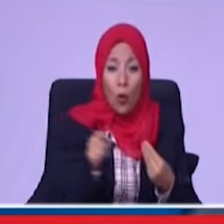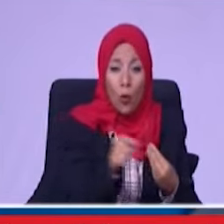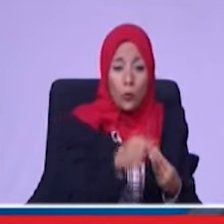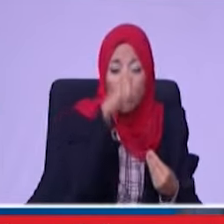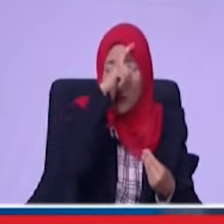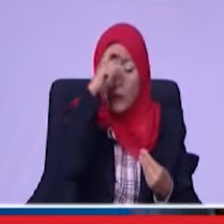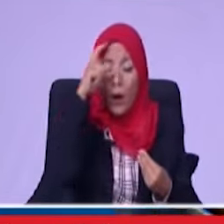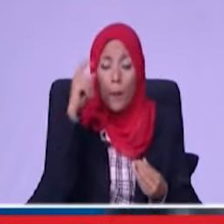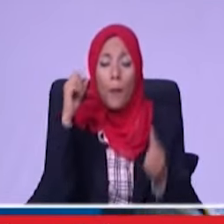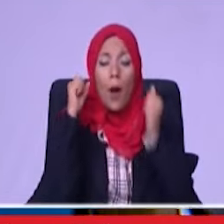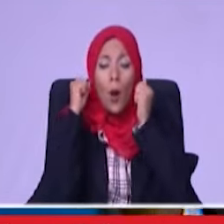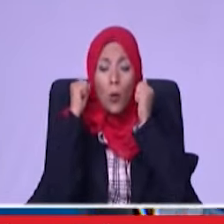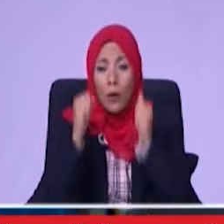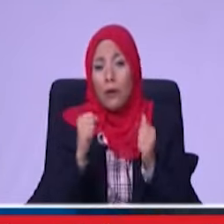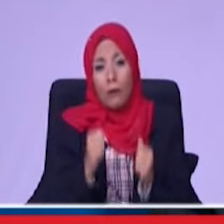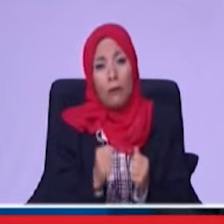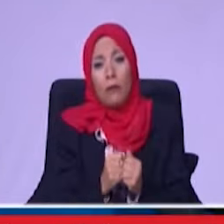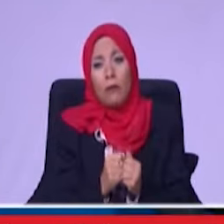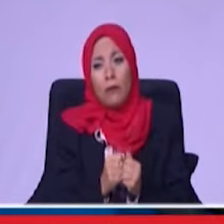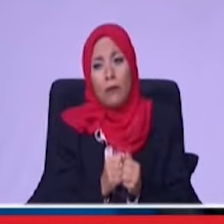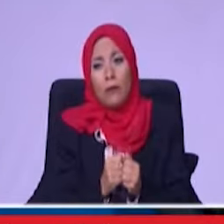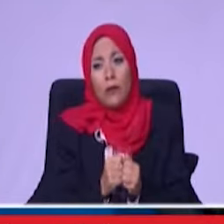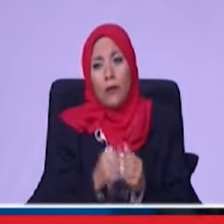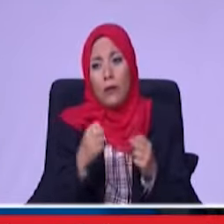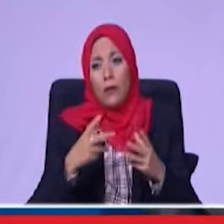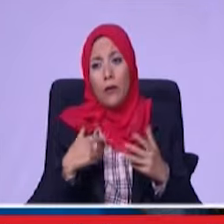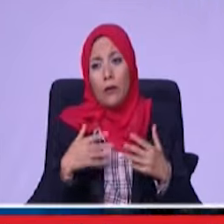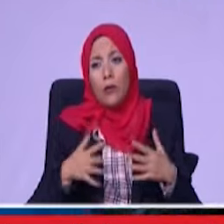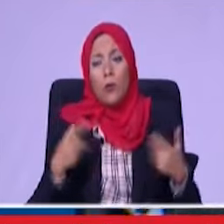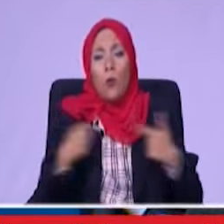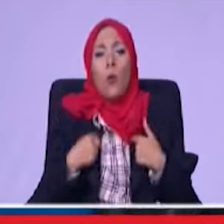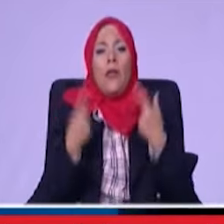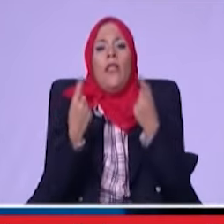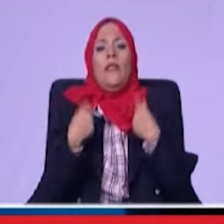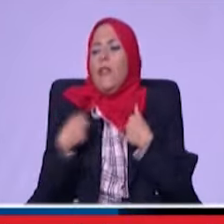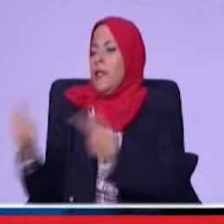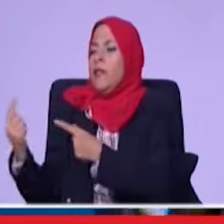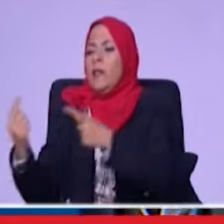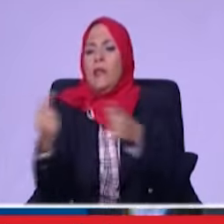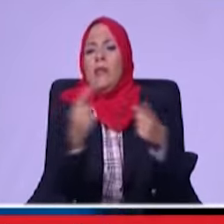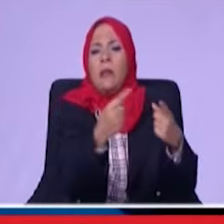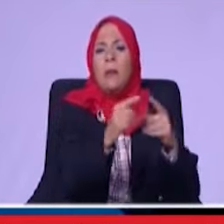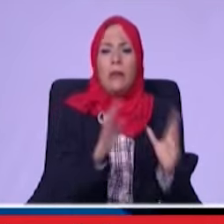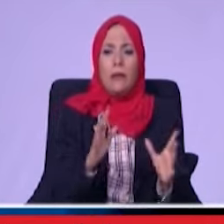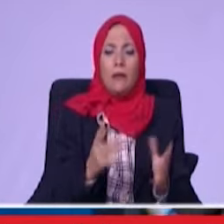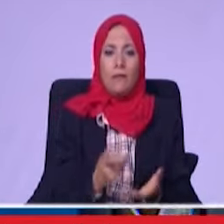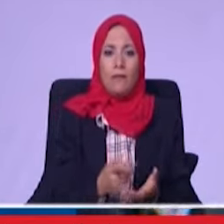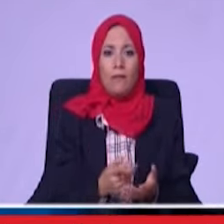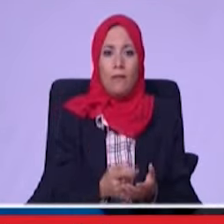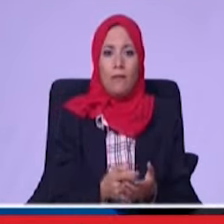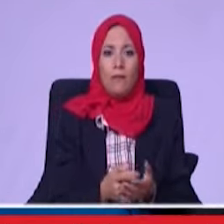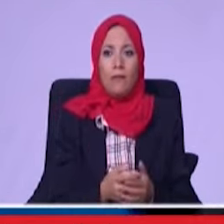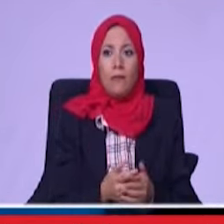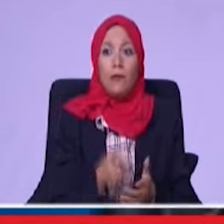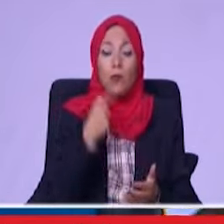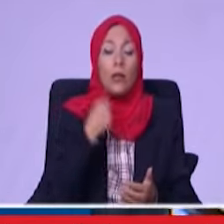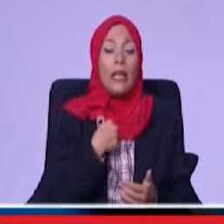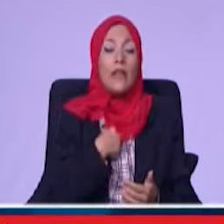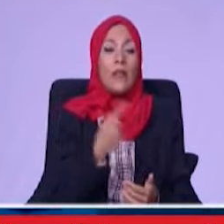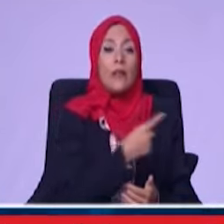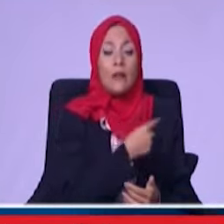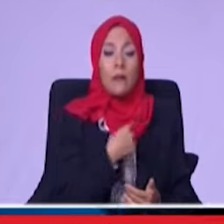مجهد، فيروح لسيدنا آدم يقول لا لا ما أقدرش، نفسي نفسي، لسيدنا إبراهيم نفسي نفسي، لسيدنا موسى نفسي نفسي، سيدنا عيسى نفسي